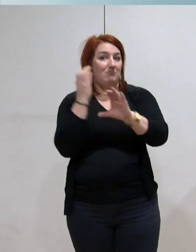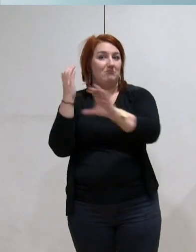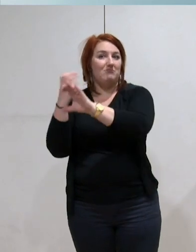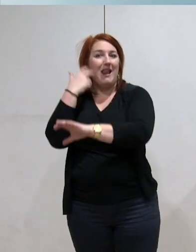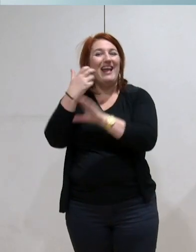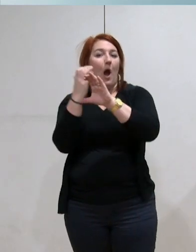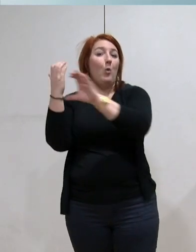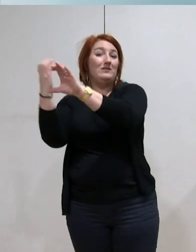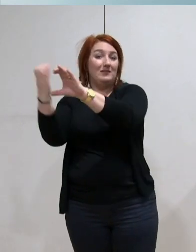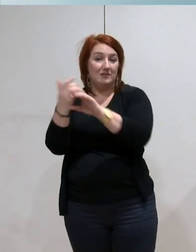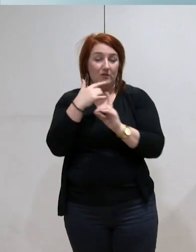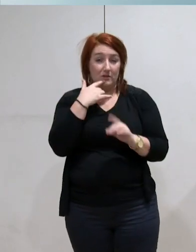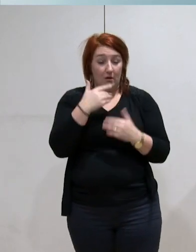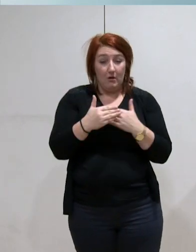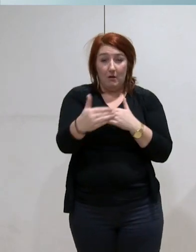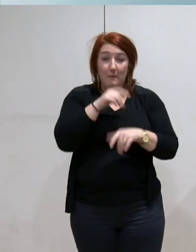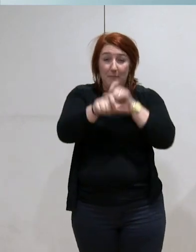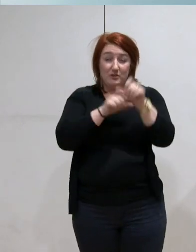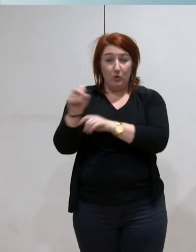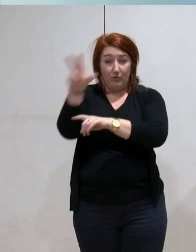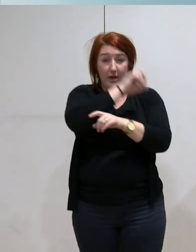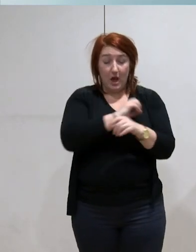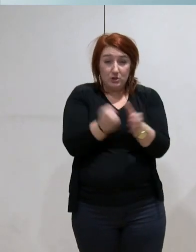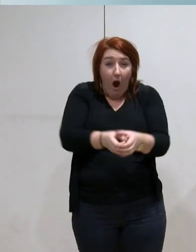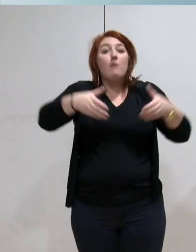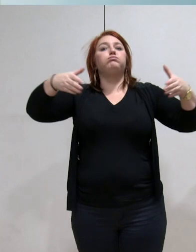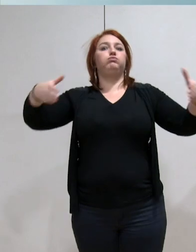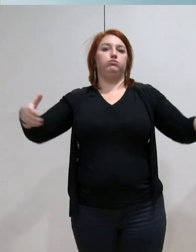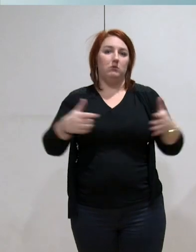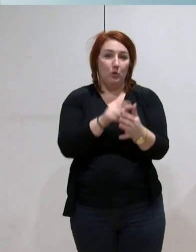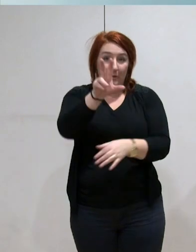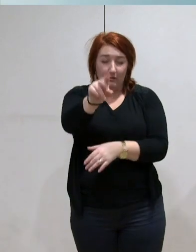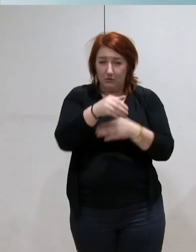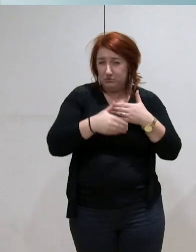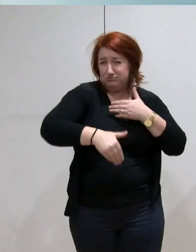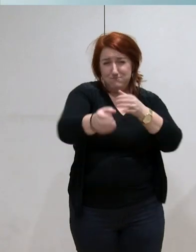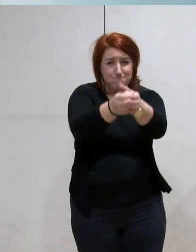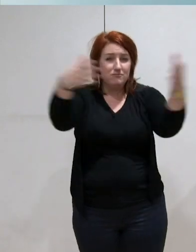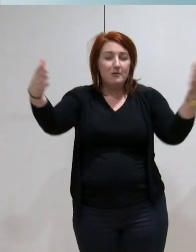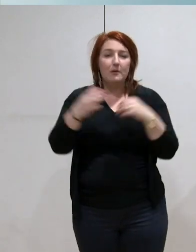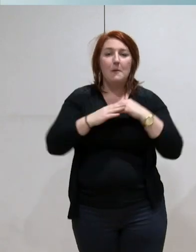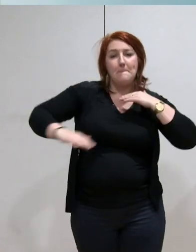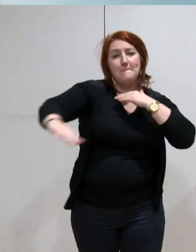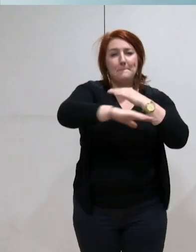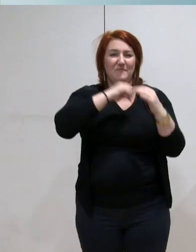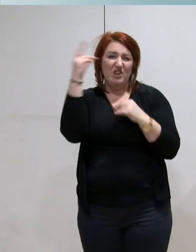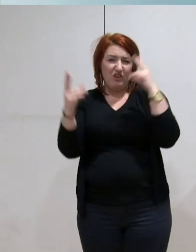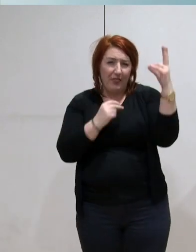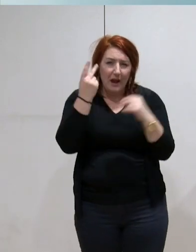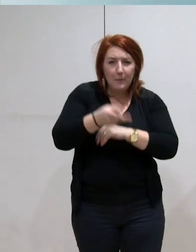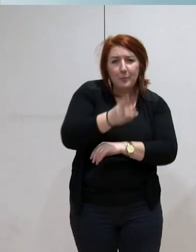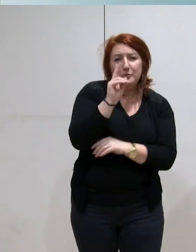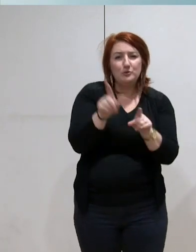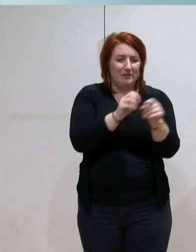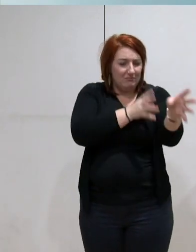voyageurs par jour en 2030 c'est un parvis végétalisé c'est l'accueil de 1200 vélos dans des